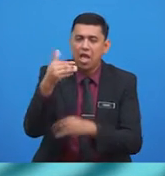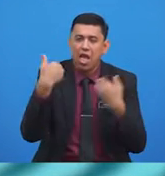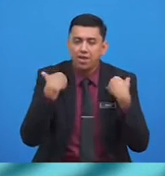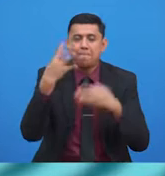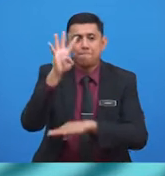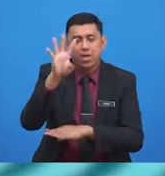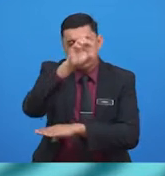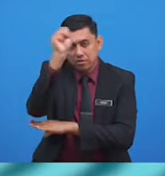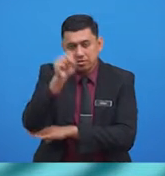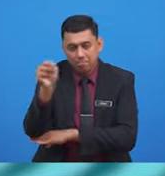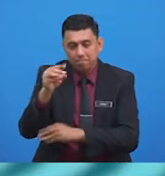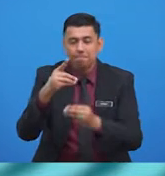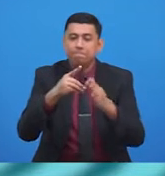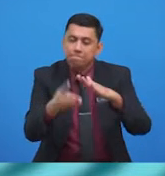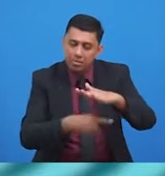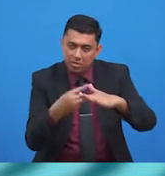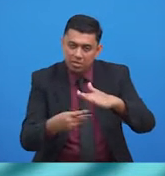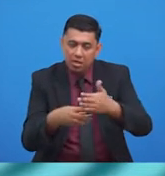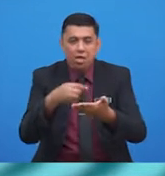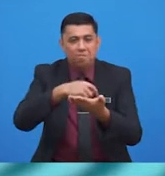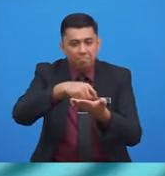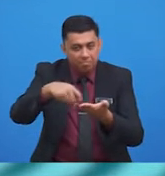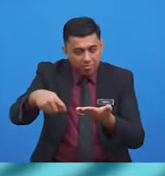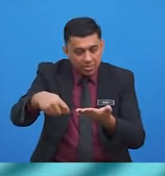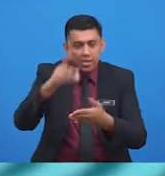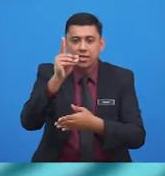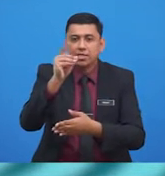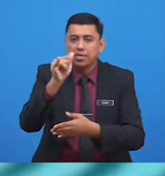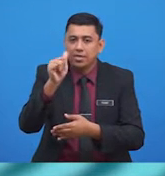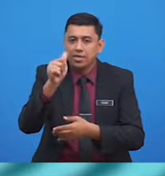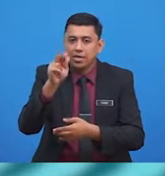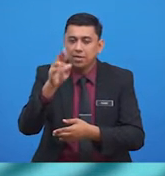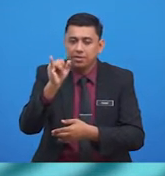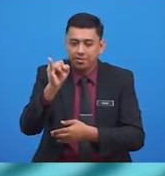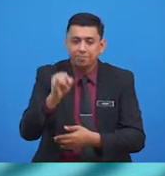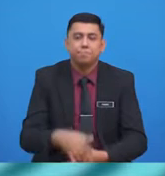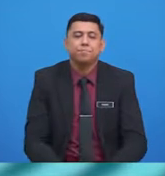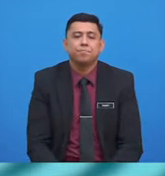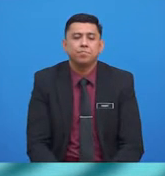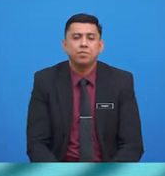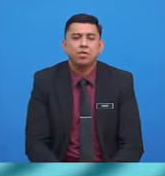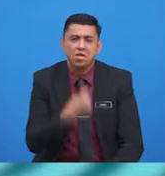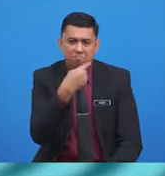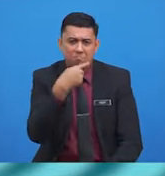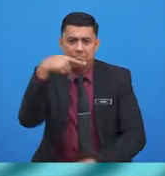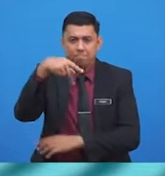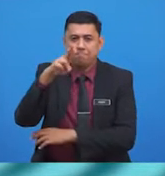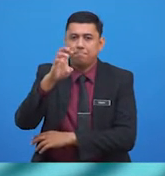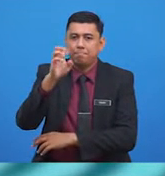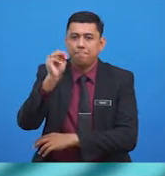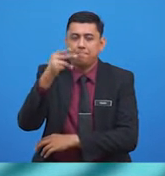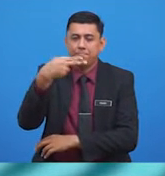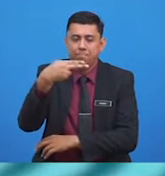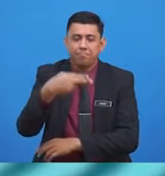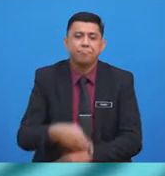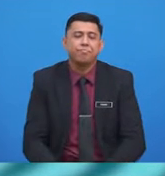4 soalan berdasarkan catatan diari Prema. Baik, murid-murid. Siapakah Prema ini?